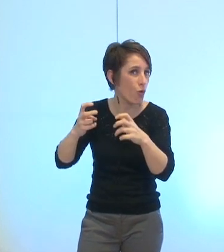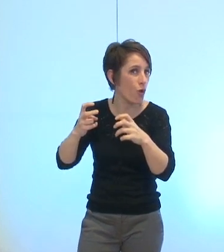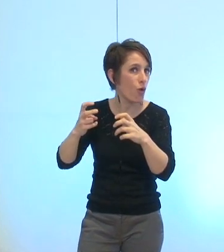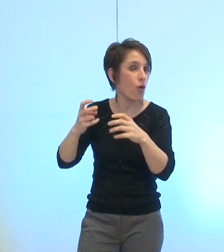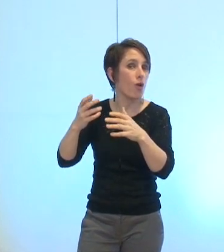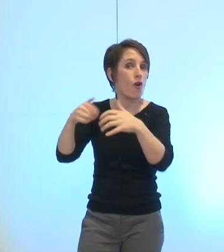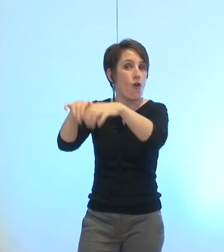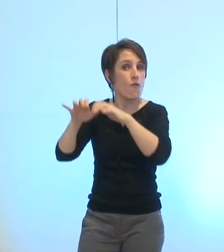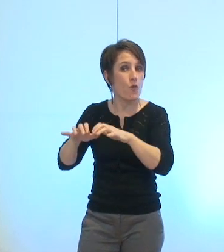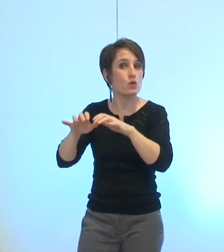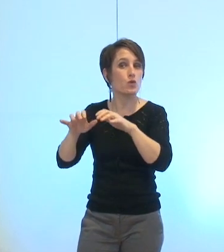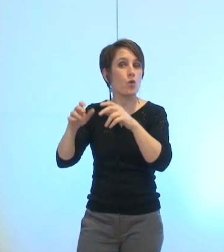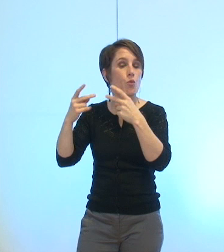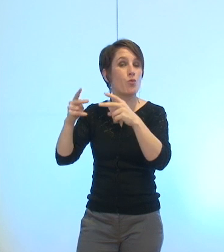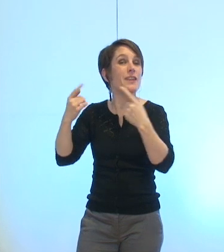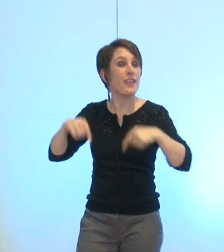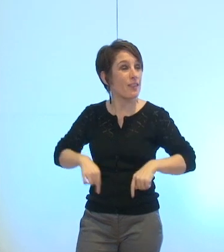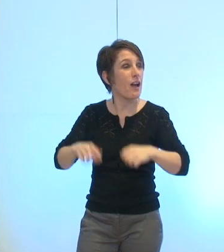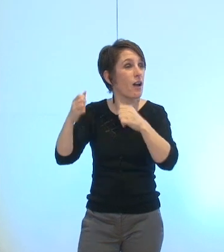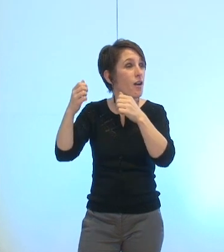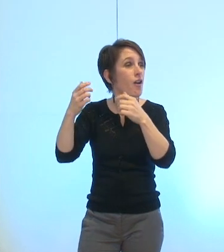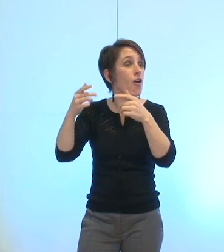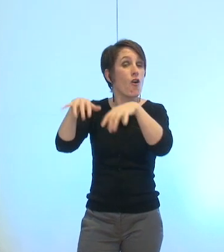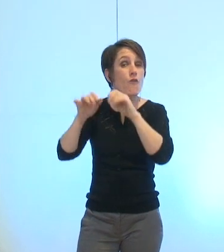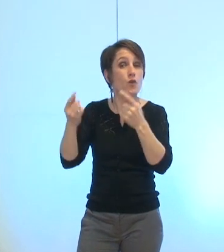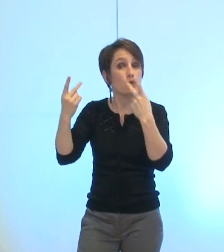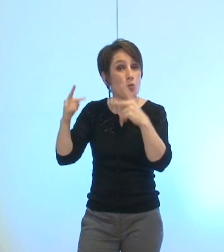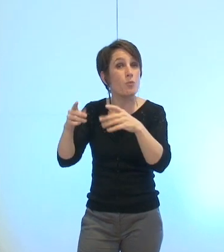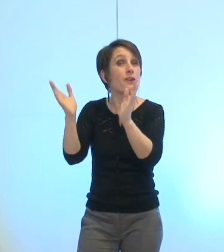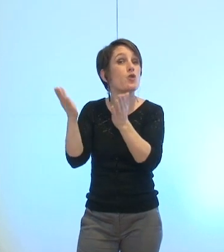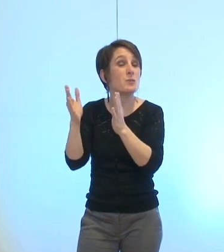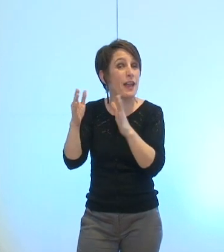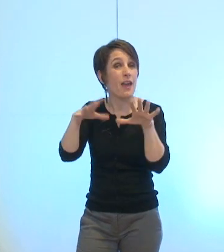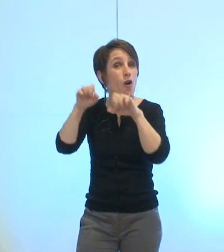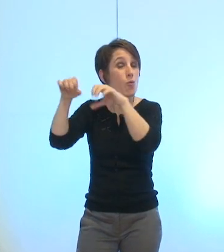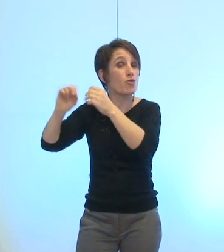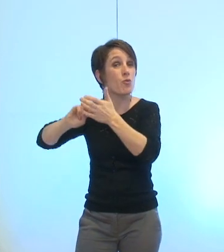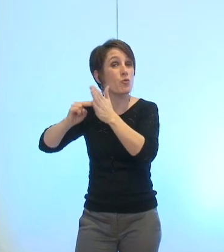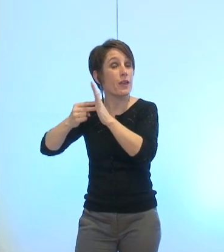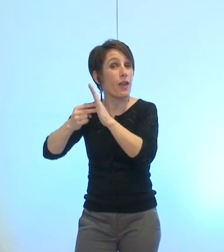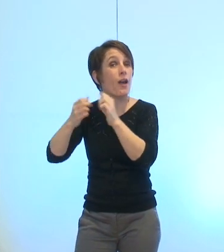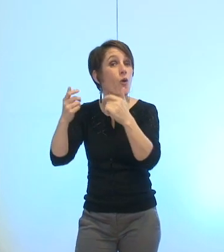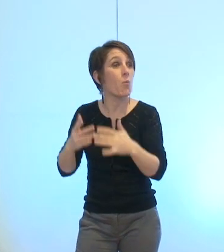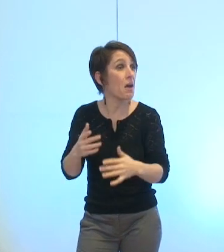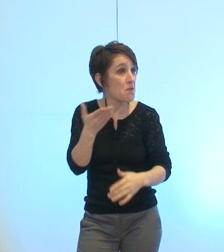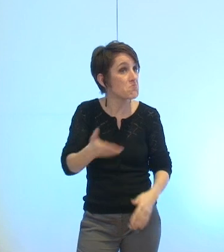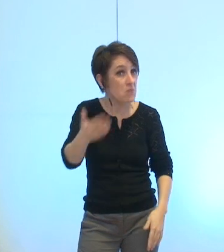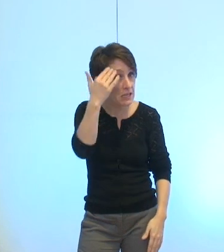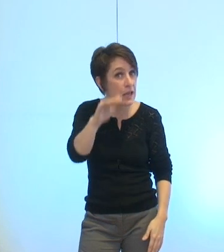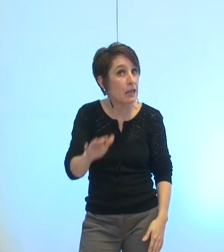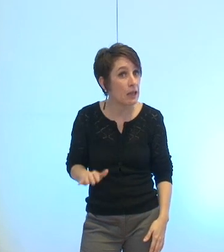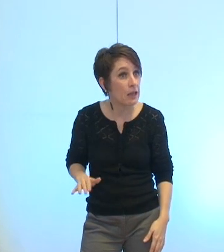fonction publique dans la fonction publique d'État dans la fonction publique hospitalière non je sais pas le